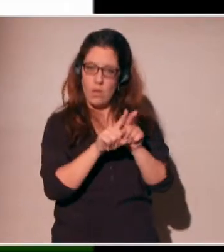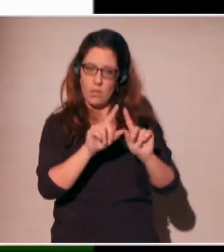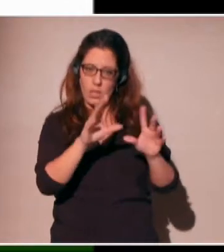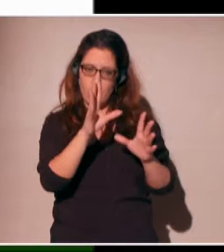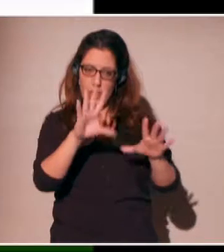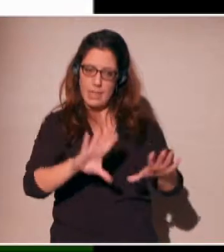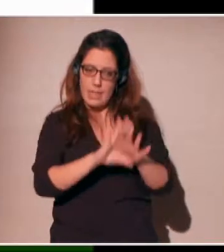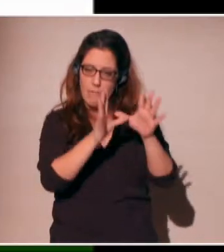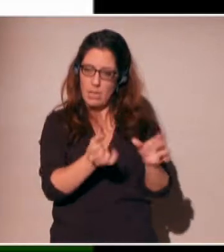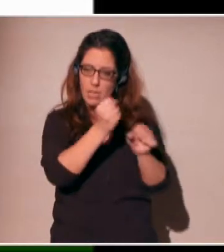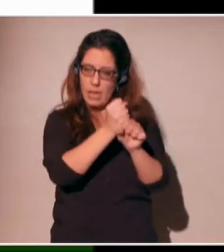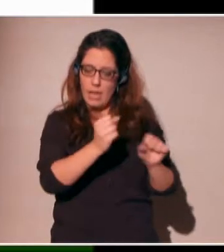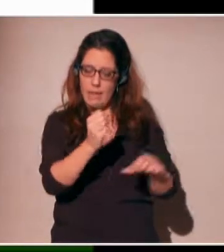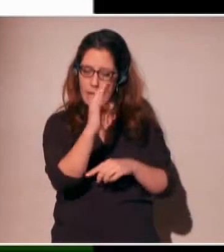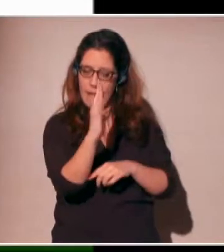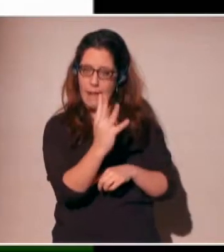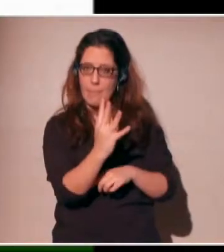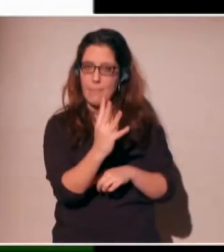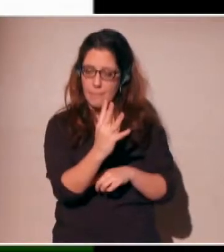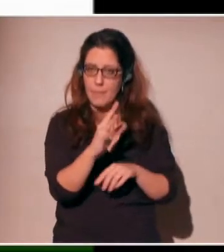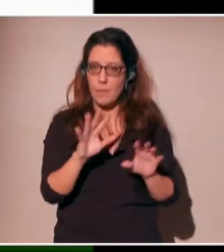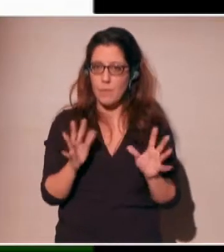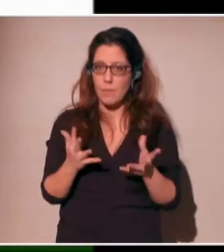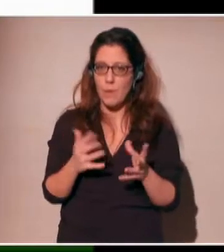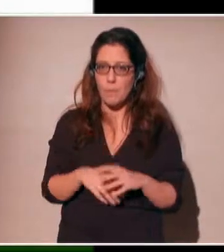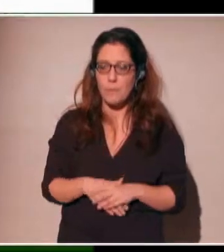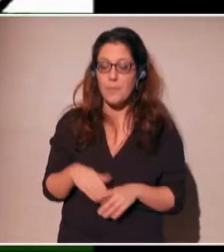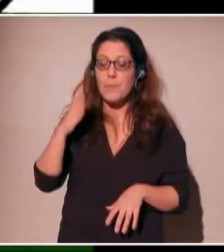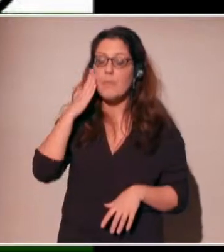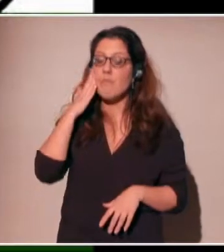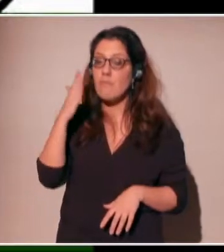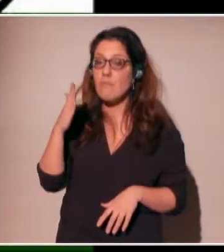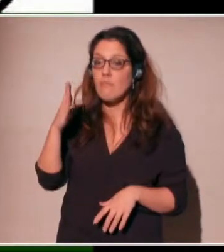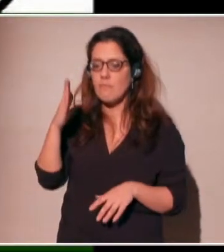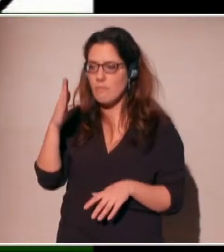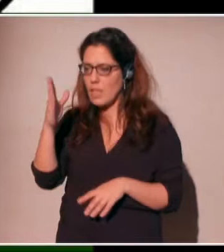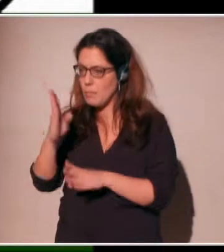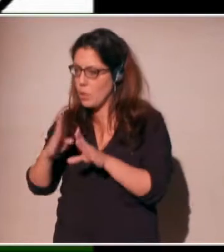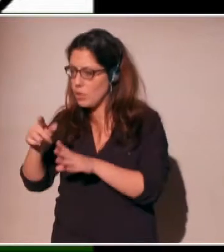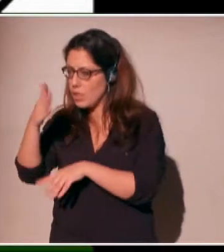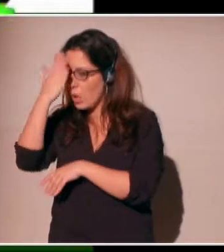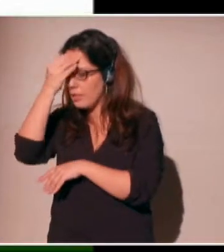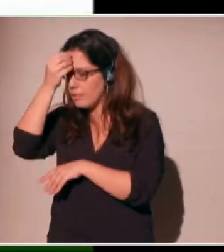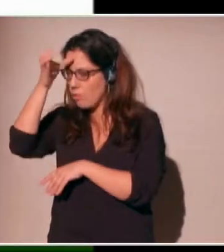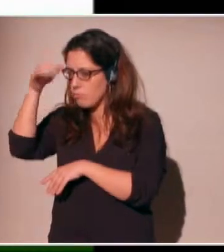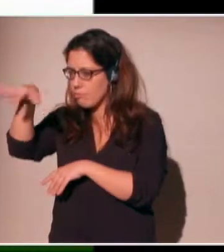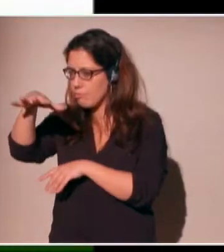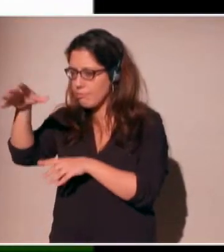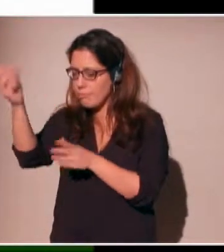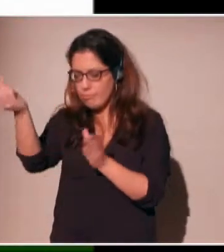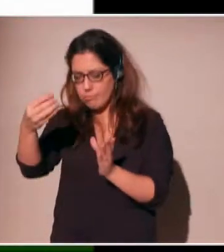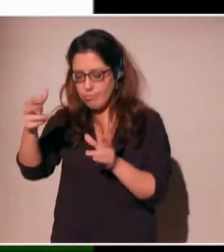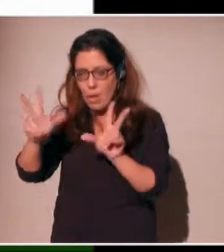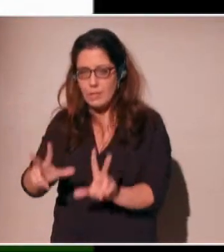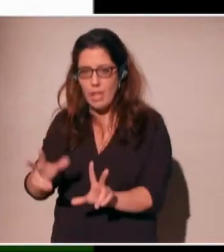arbre, eh bien, si je mets les connaissances biologiques dans mon ordinateur, si